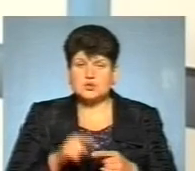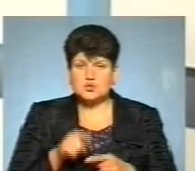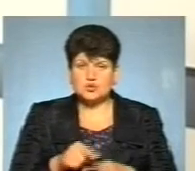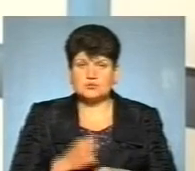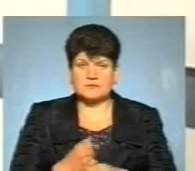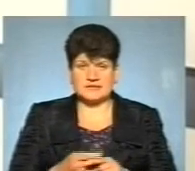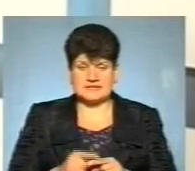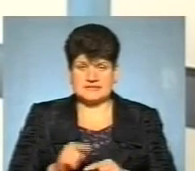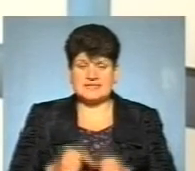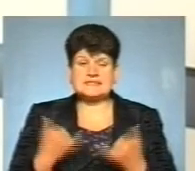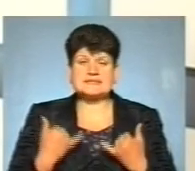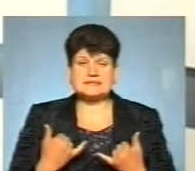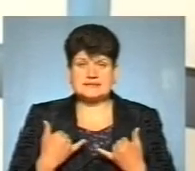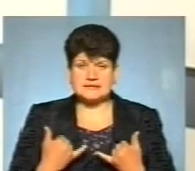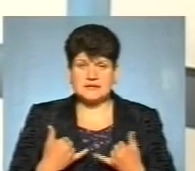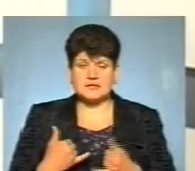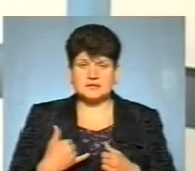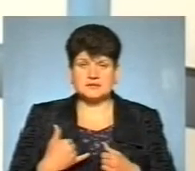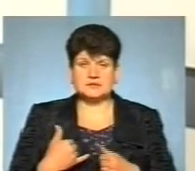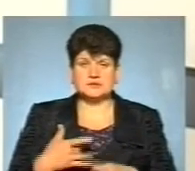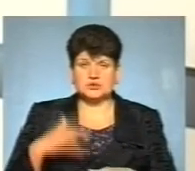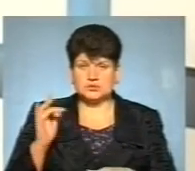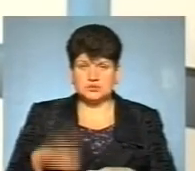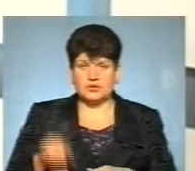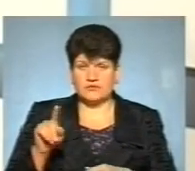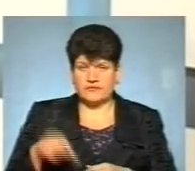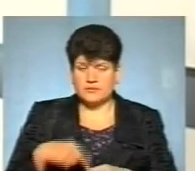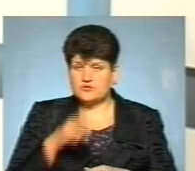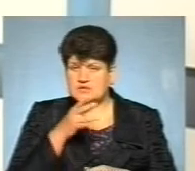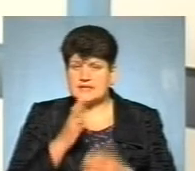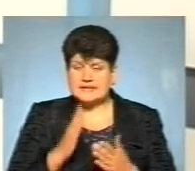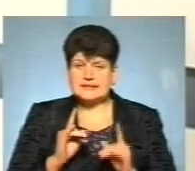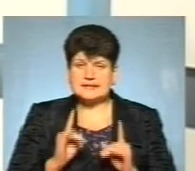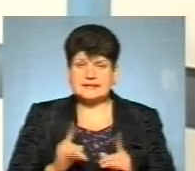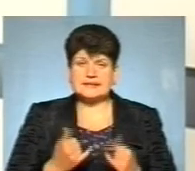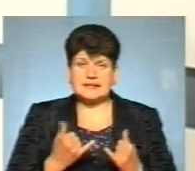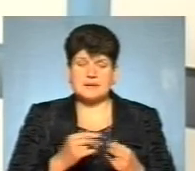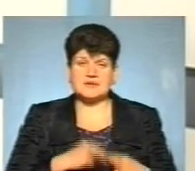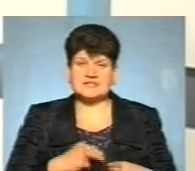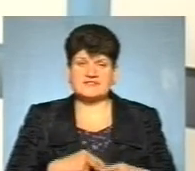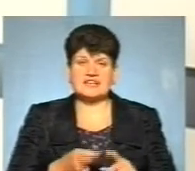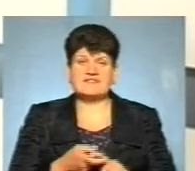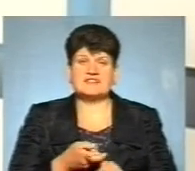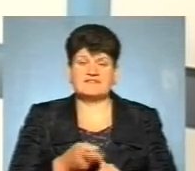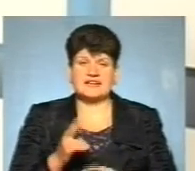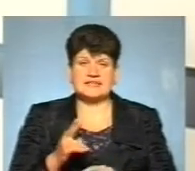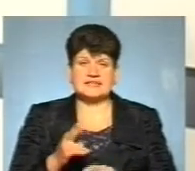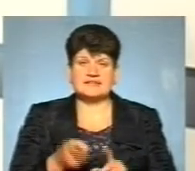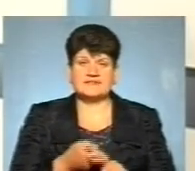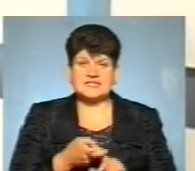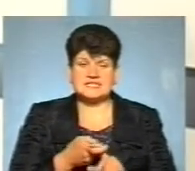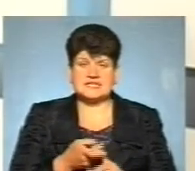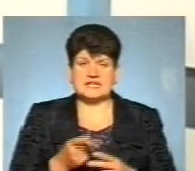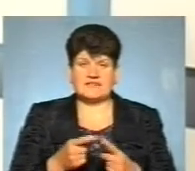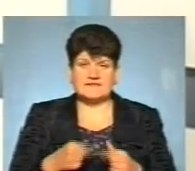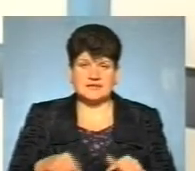це. Зараз жорсткі вимоги в часі є тільки для працівників інфекції. Вибачте, інфекційних